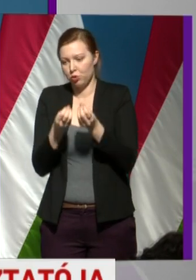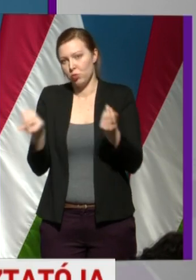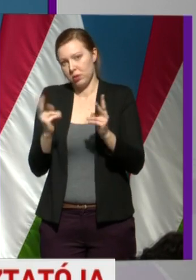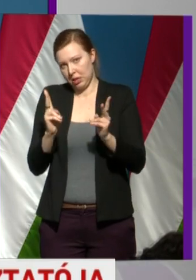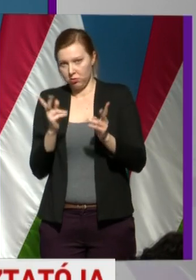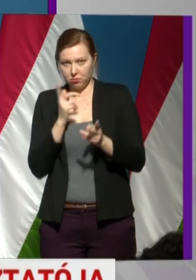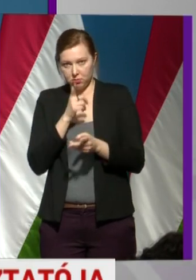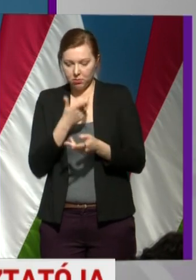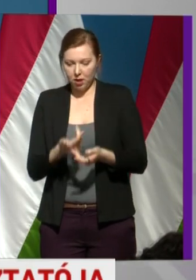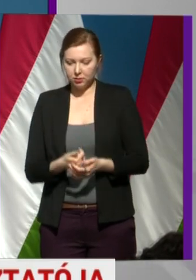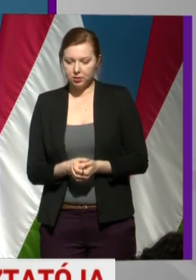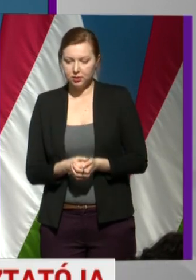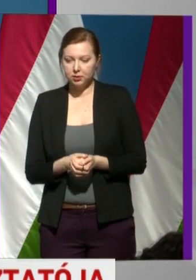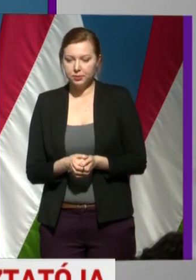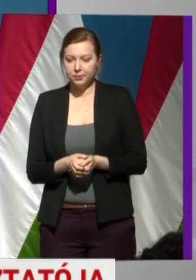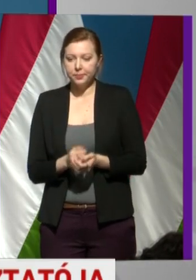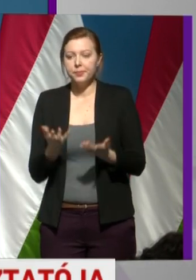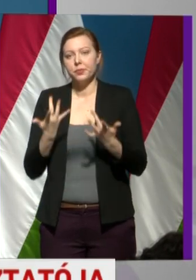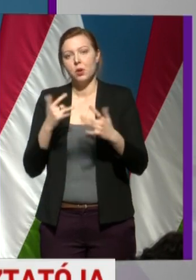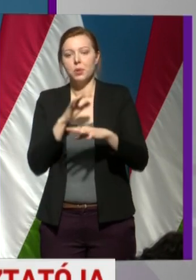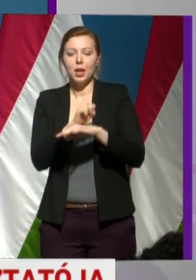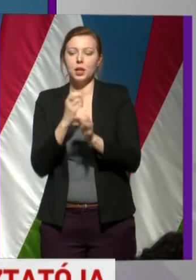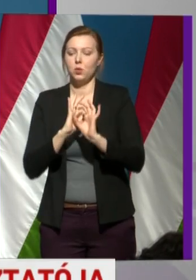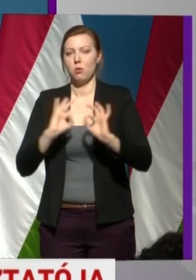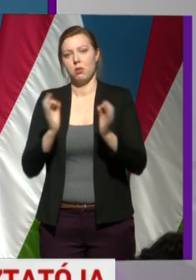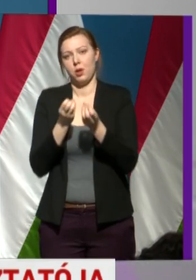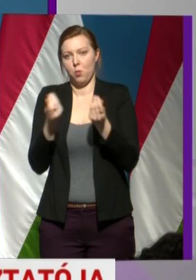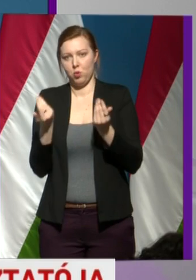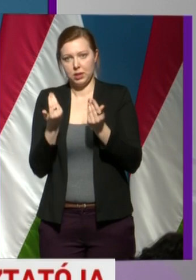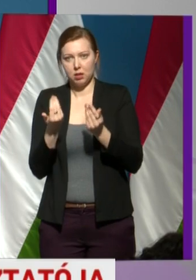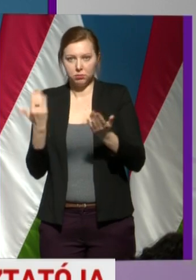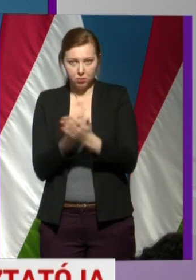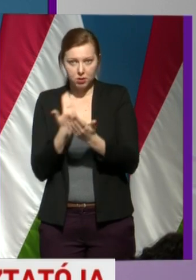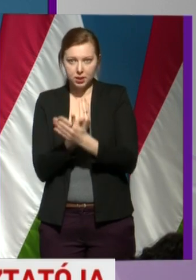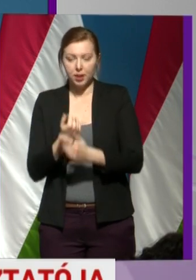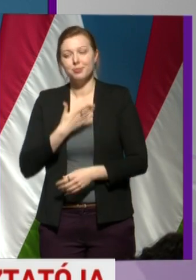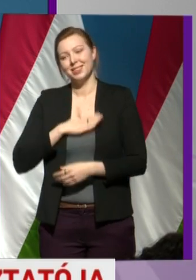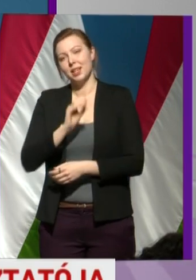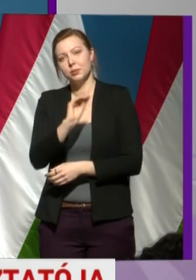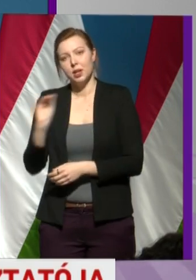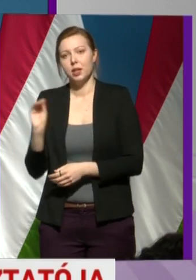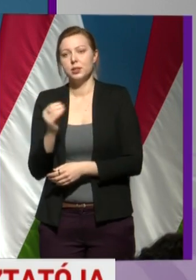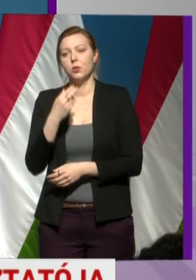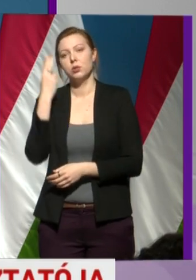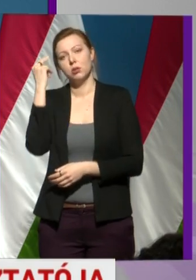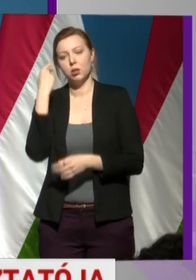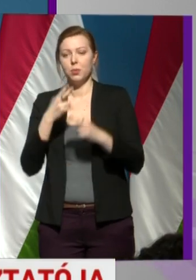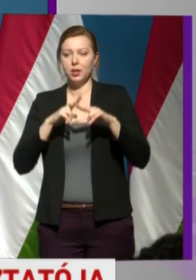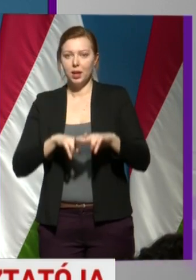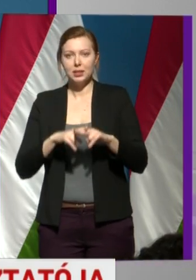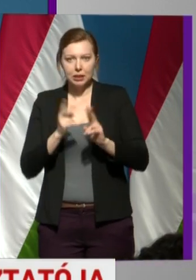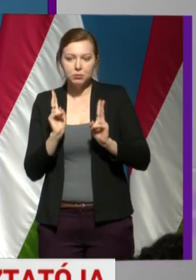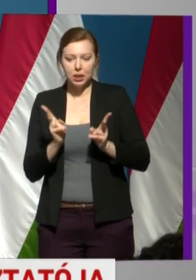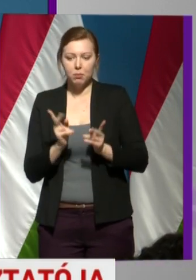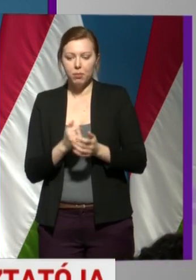is rendelkezésre állhat arra, hogy a helyben elérhető legjobb módszert vessék be. Szeretném azt jelezni, hogy a tanulmányi rendszereink egyébként